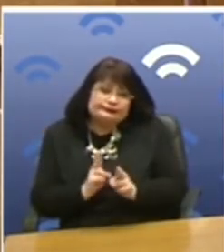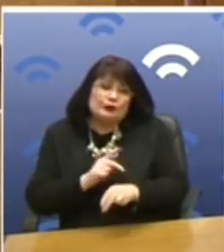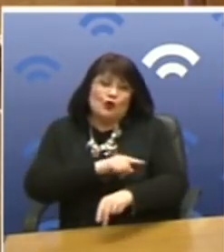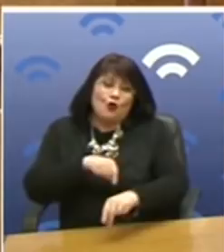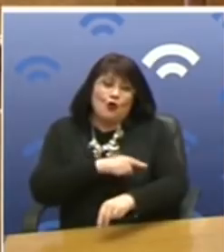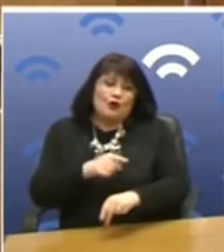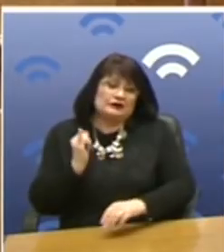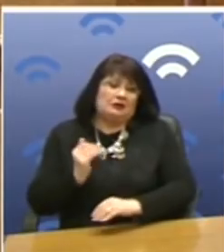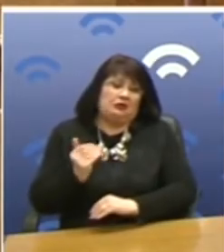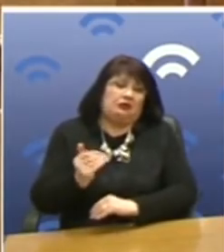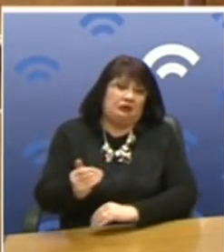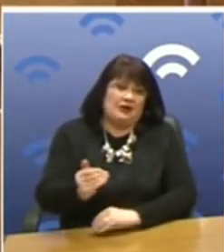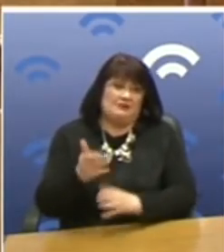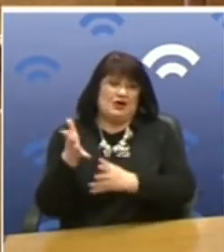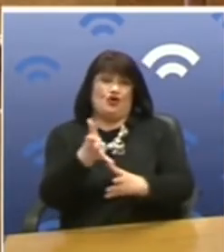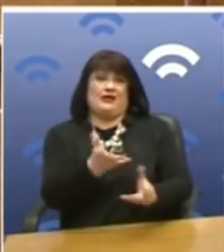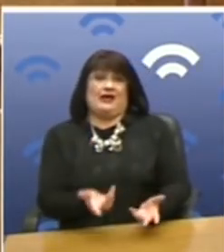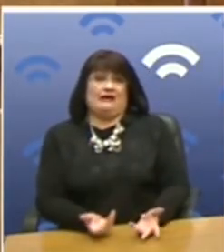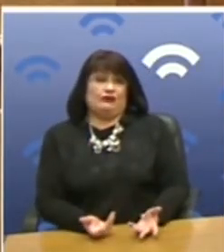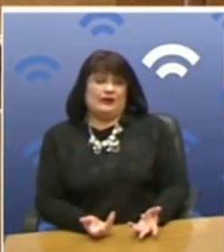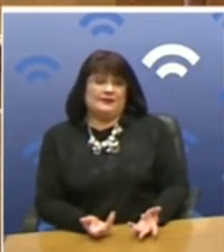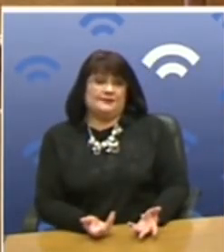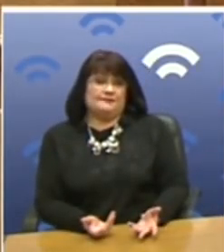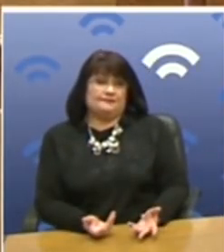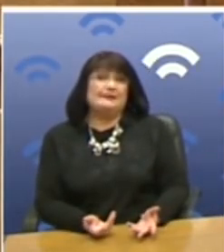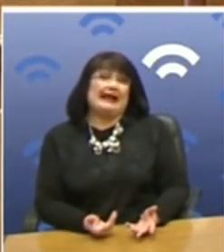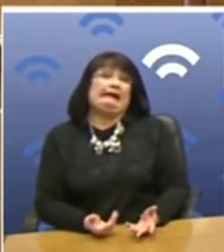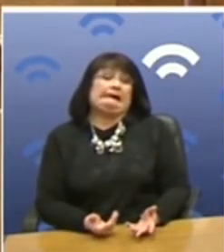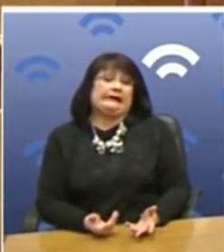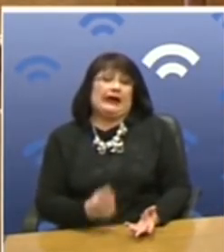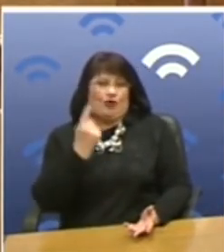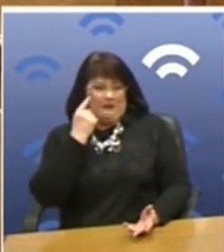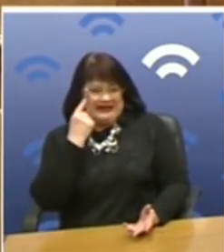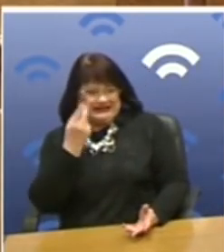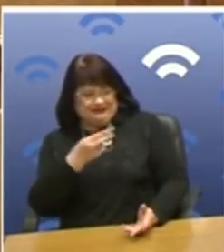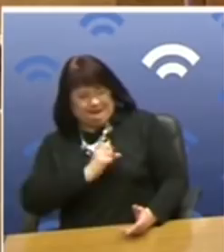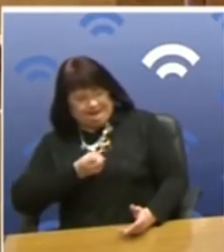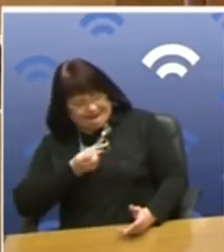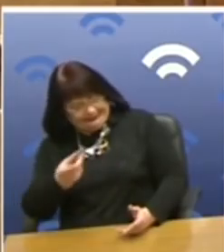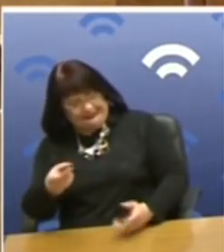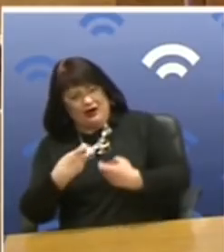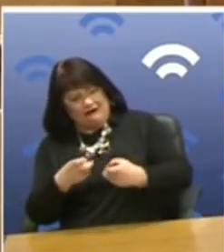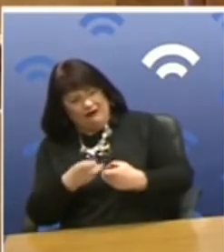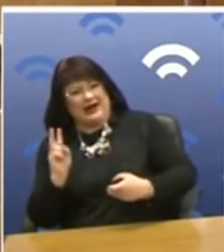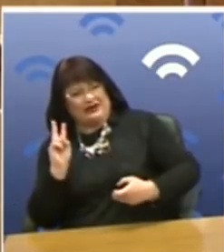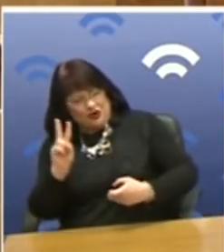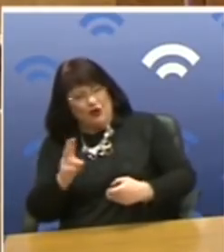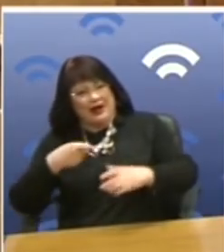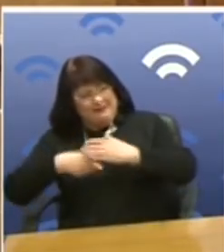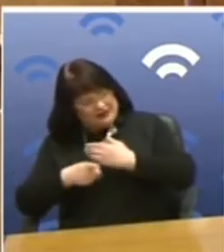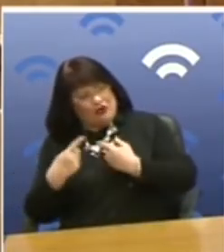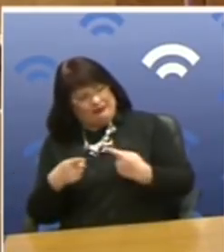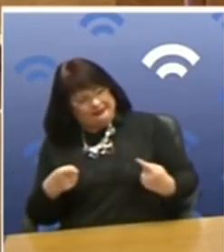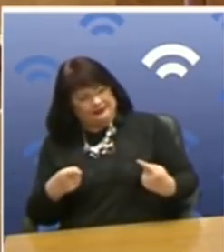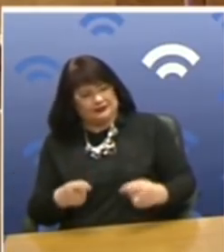μην κοροϊδευόμαστε μεταξύ μας, δεν πρόκειται να αυξηθούν και πάρα πολύ. Δεν μπορεί τα σχολεία, ακόμα και τα λύκεια και